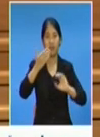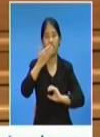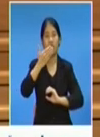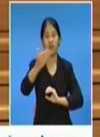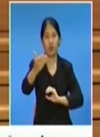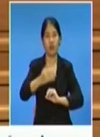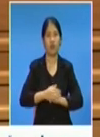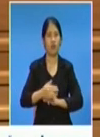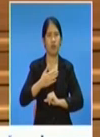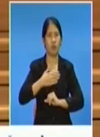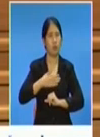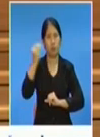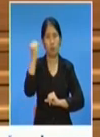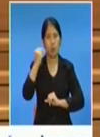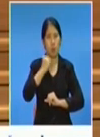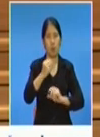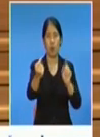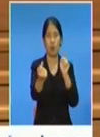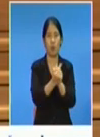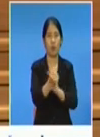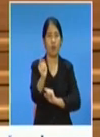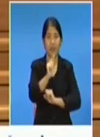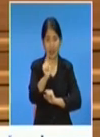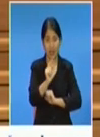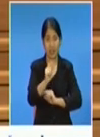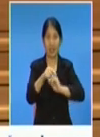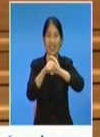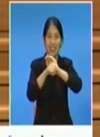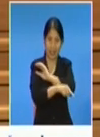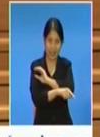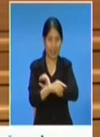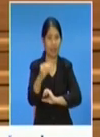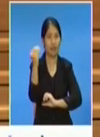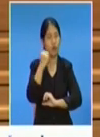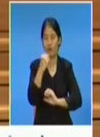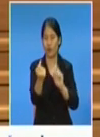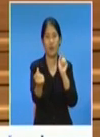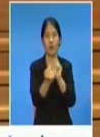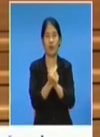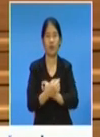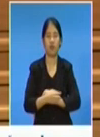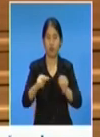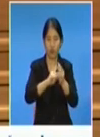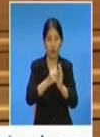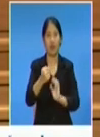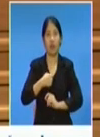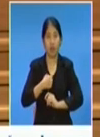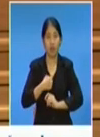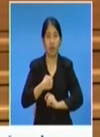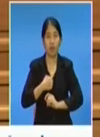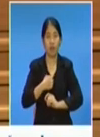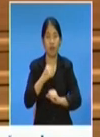เกี่ยวอยู่กับเรื่องของการทุจริตไม่ได้แปลว่าผมร่วมทุจริตนะเข้าไปจัดการ